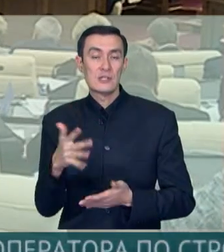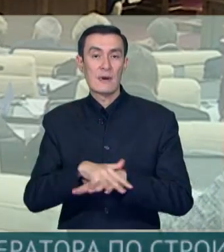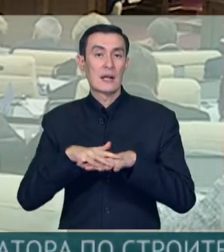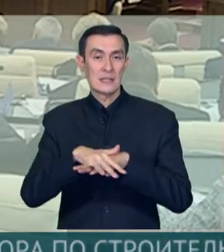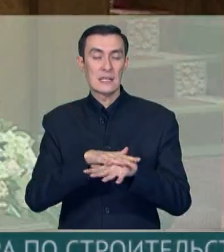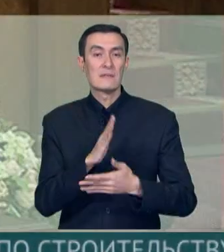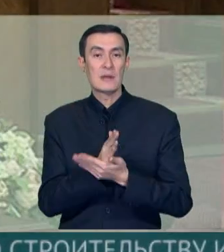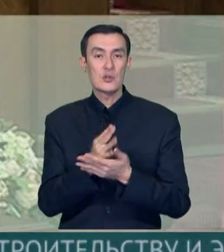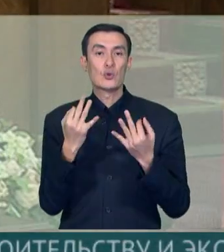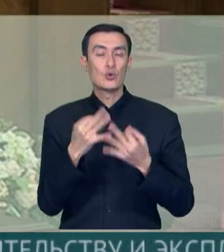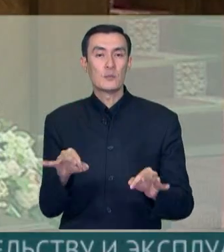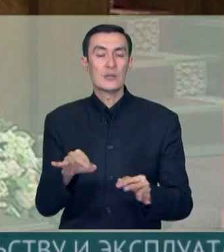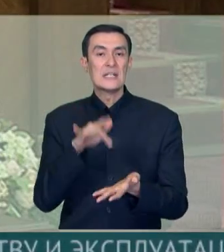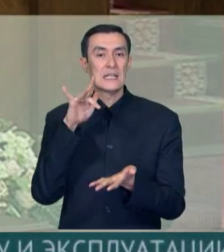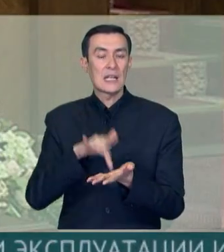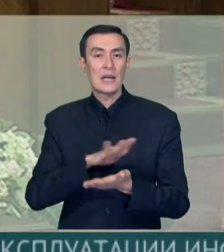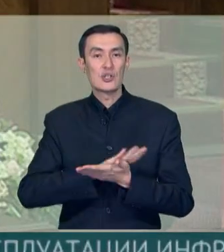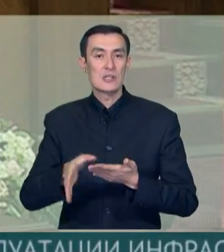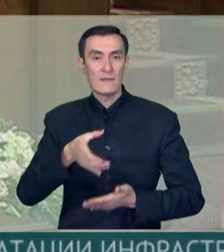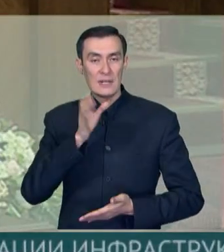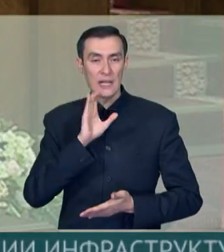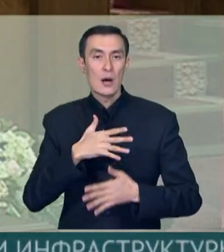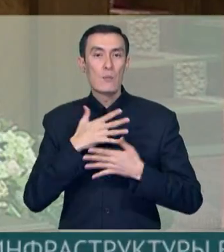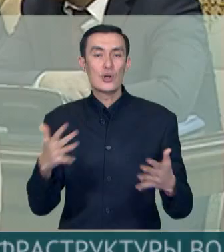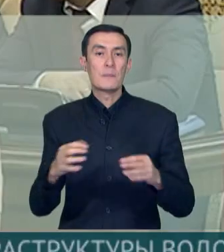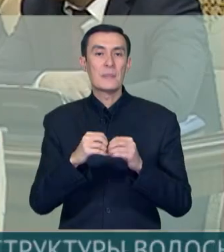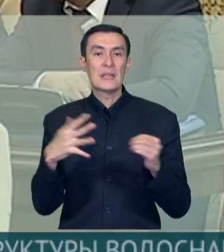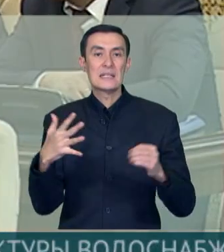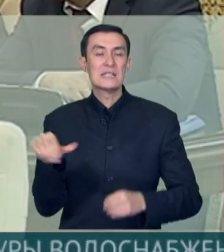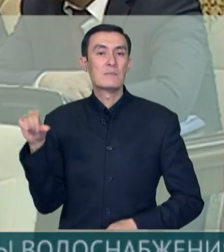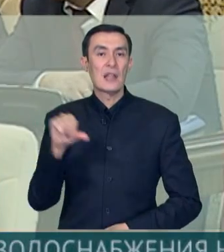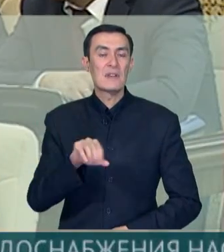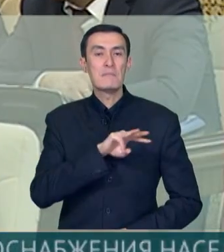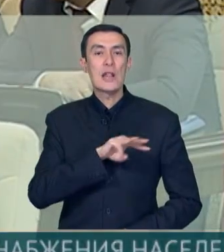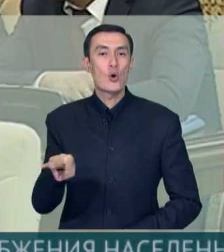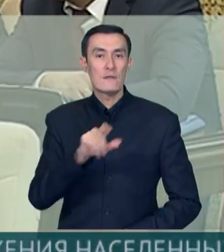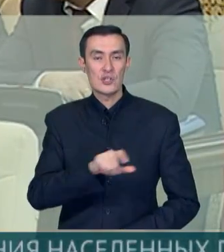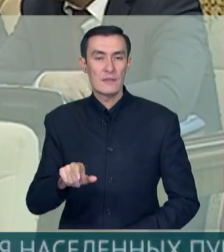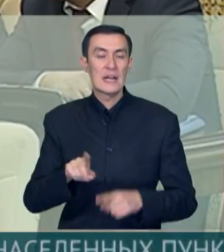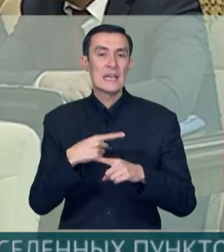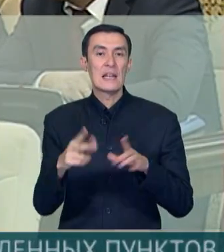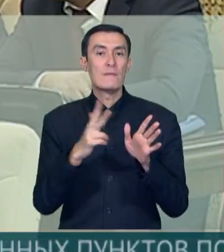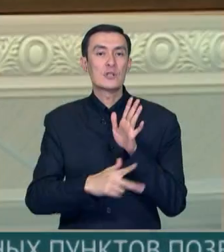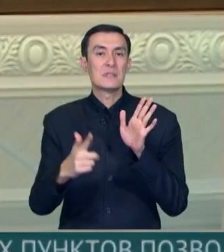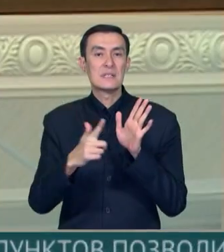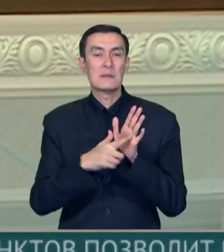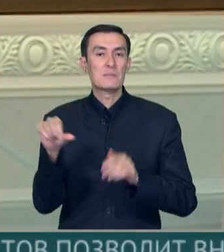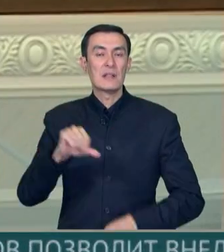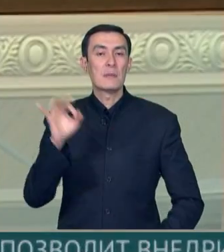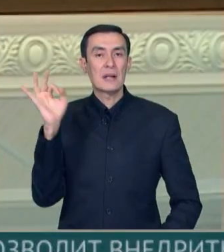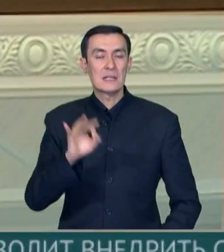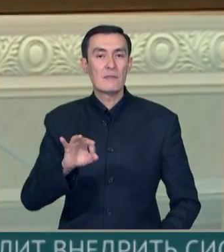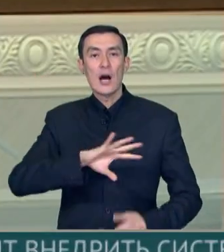казахстанцев, имеющих доступ к централизованному водоснабжению. Их больше 15,5 миллионов человек, или 87,5% от